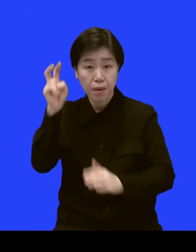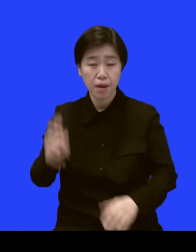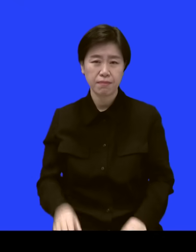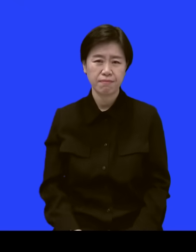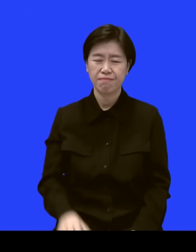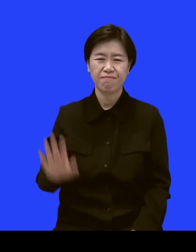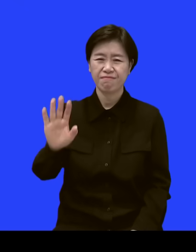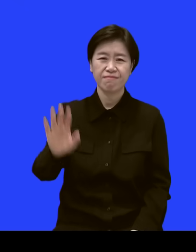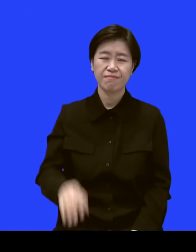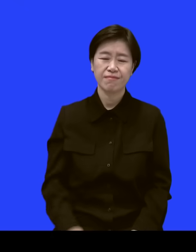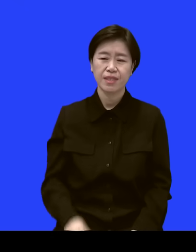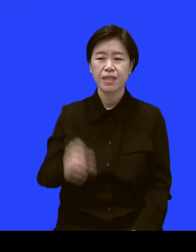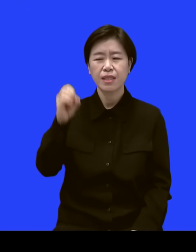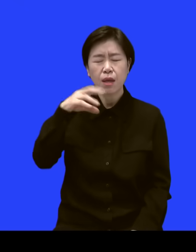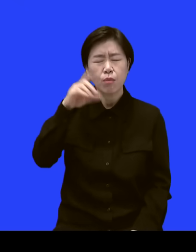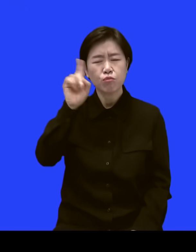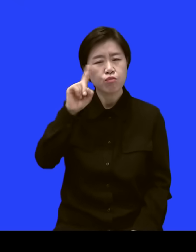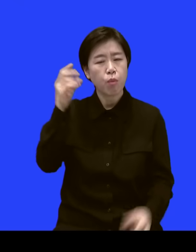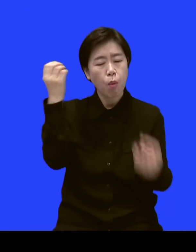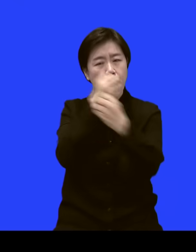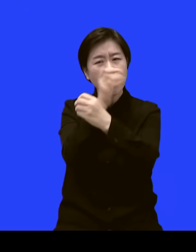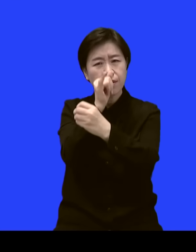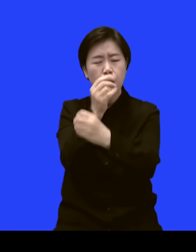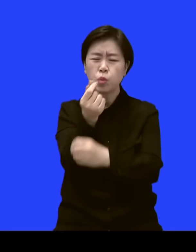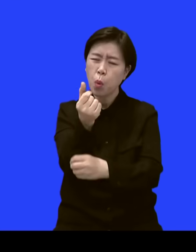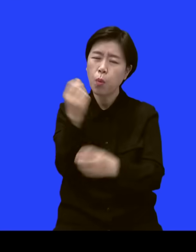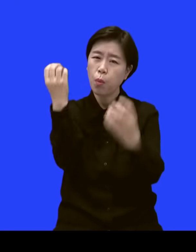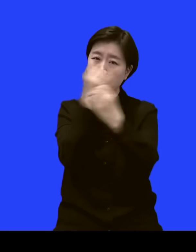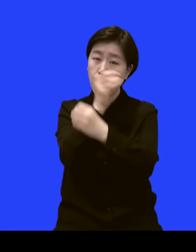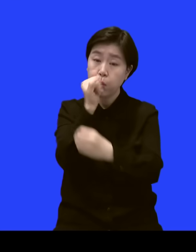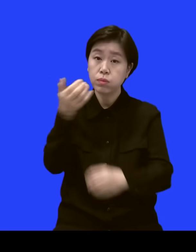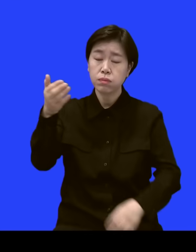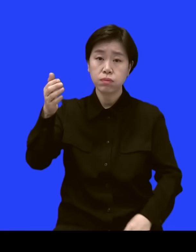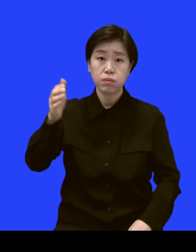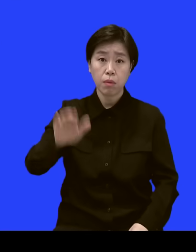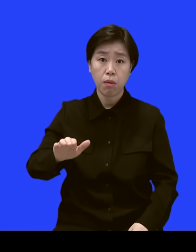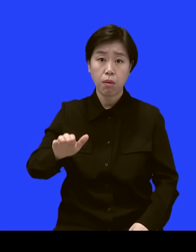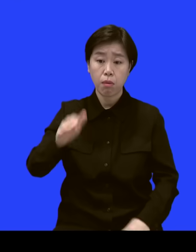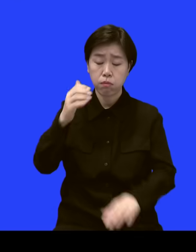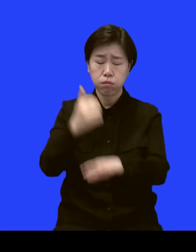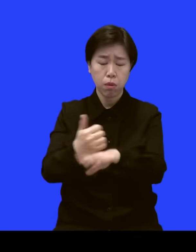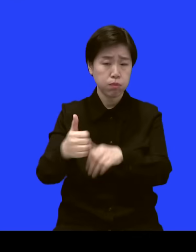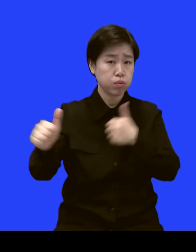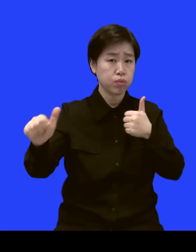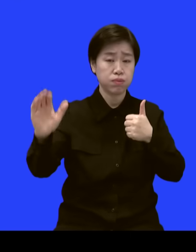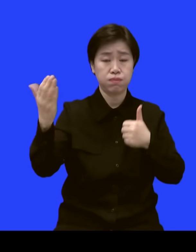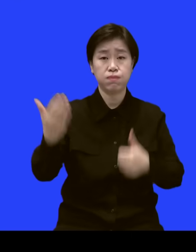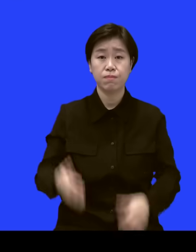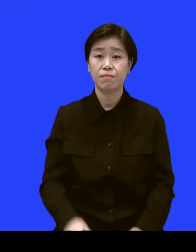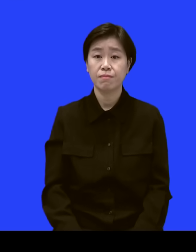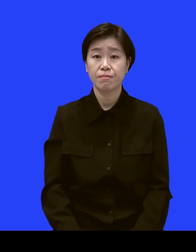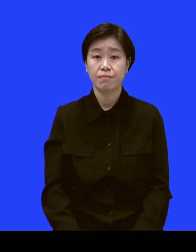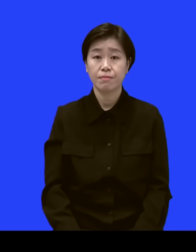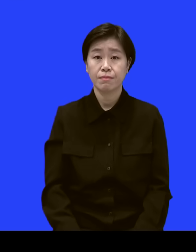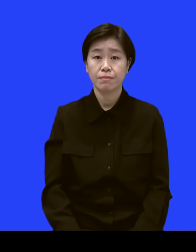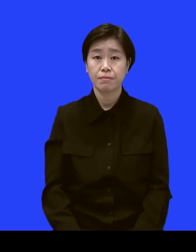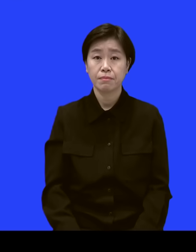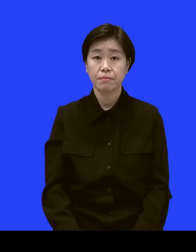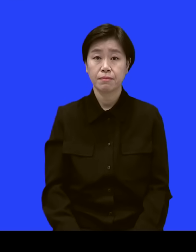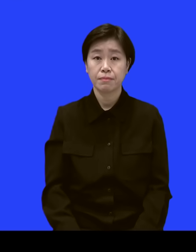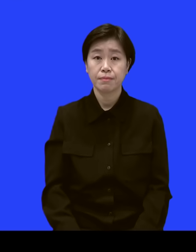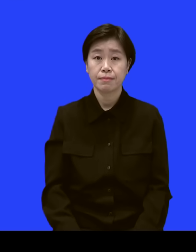사소한 오해가 생겼는데 그게 정말 사소한 일인데 확 틀어지더라고요. 제가